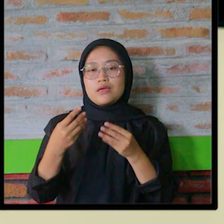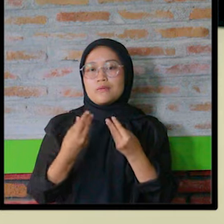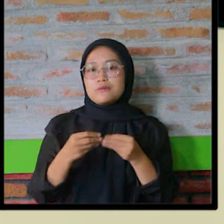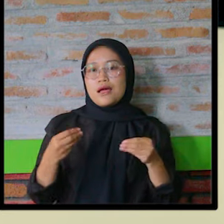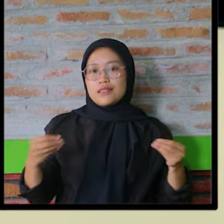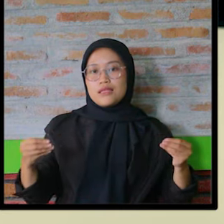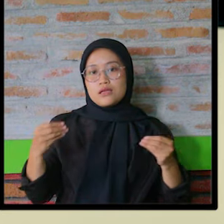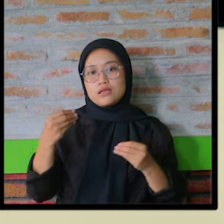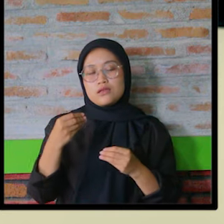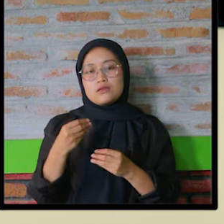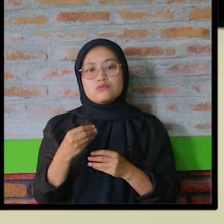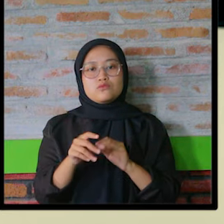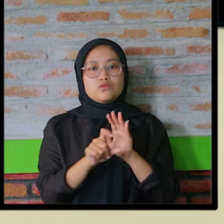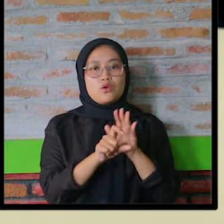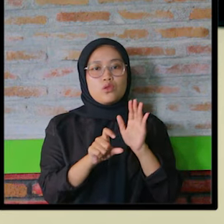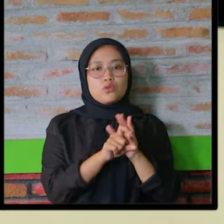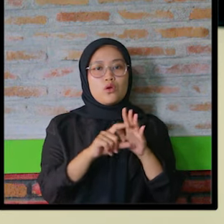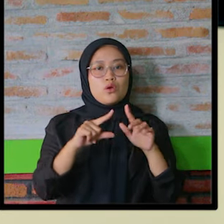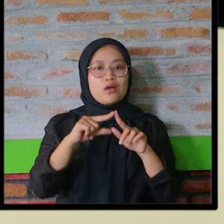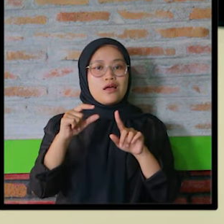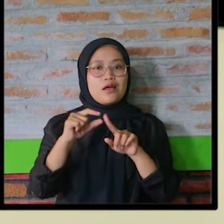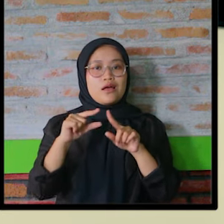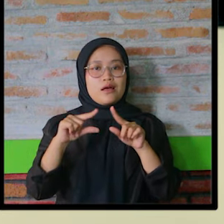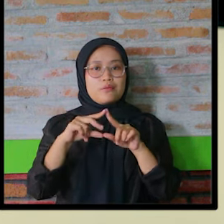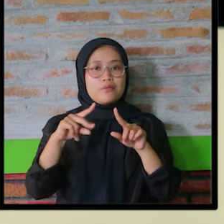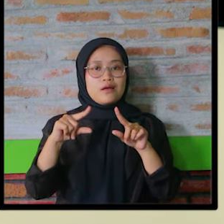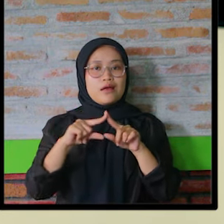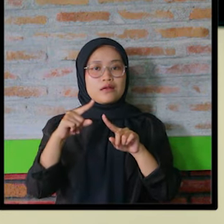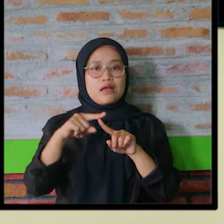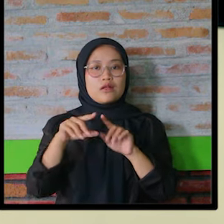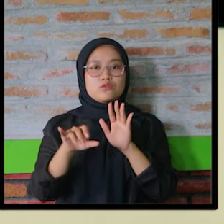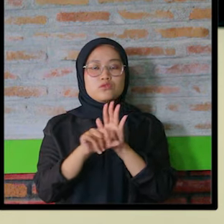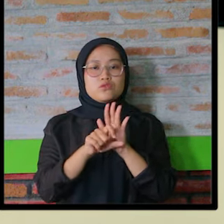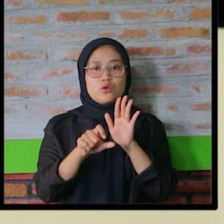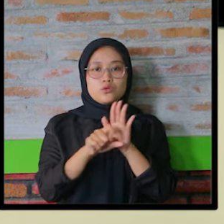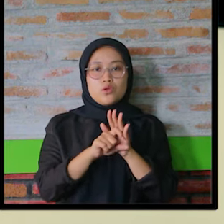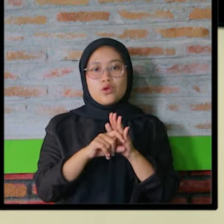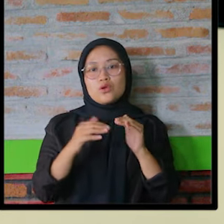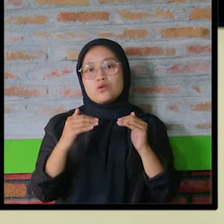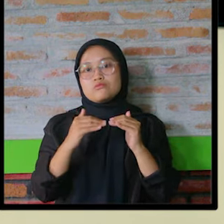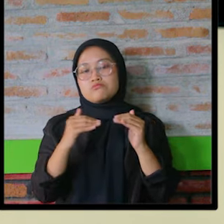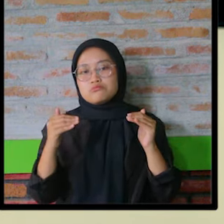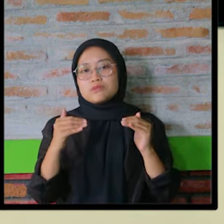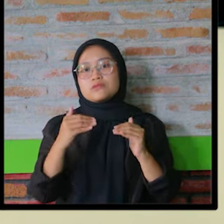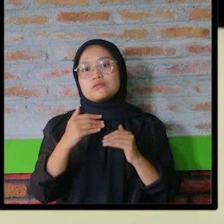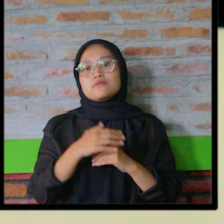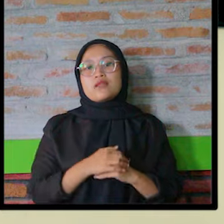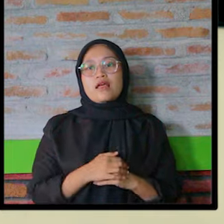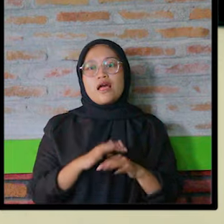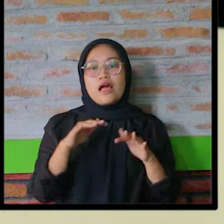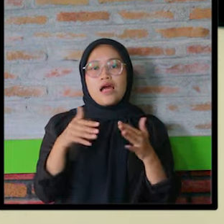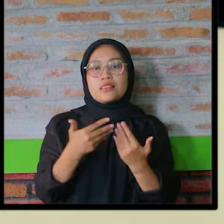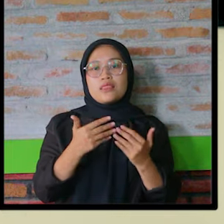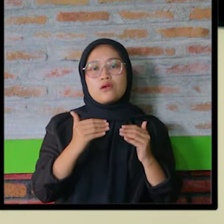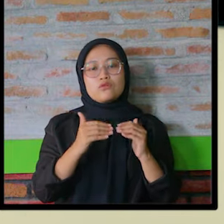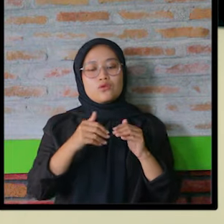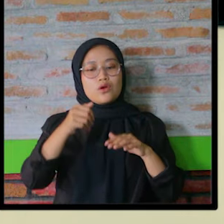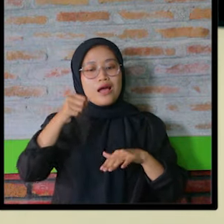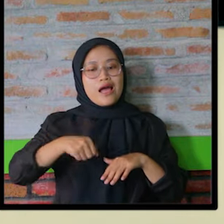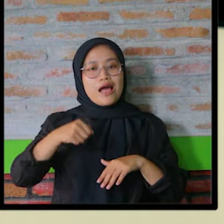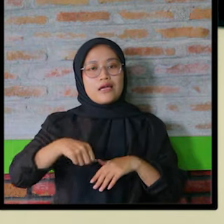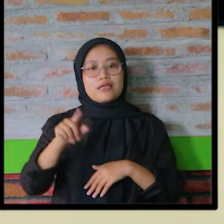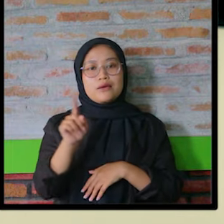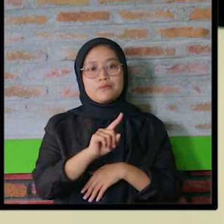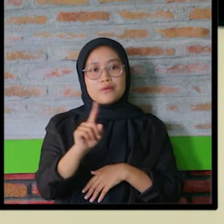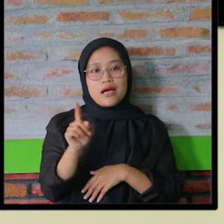materi bagi misalnya aparat penegak hukum seperti misalnya Jaksa anak gitu kan atau Hakim anak